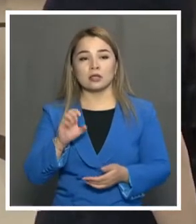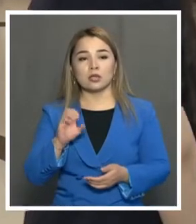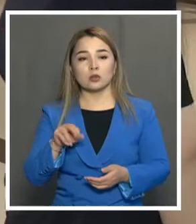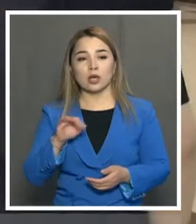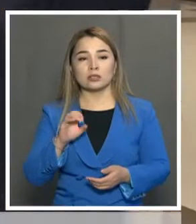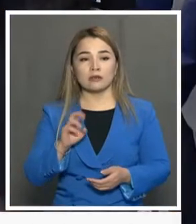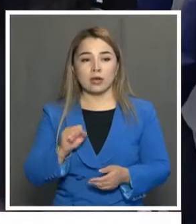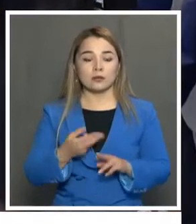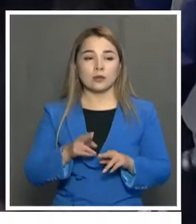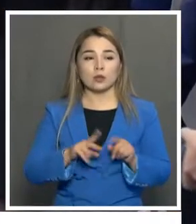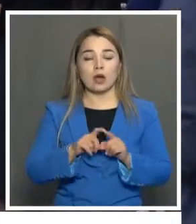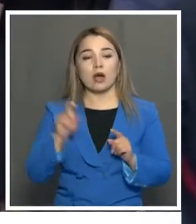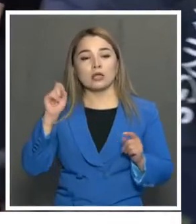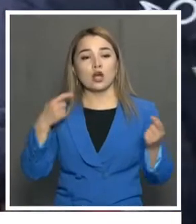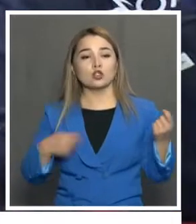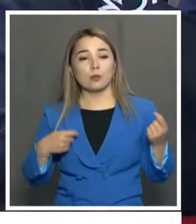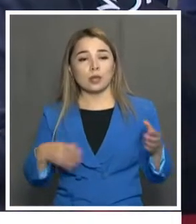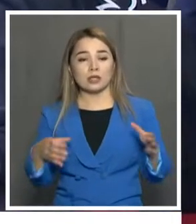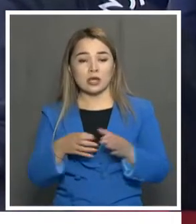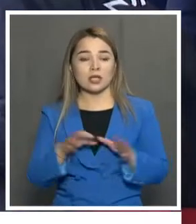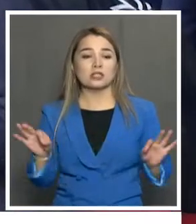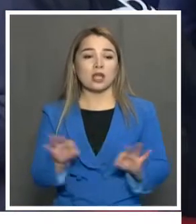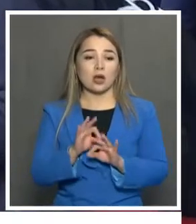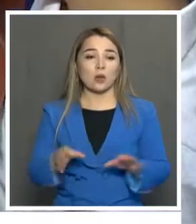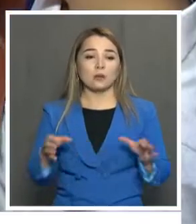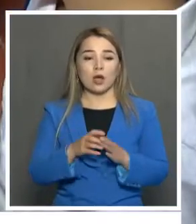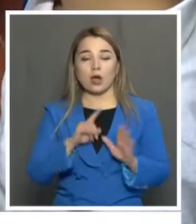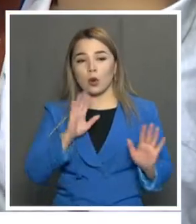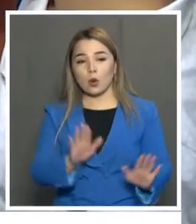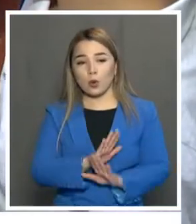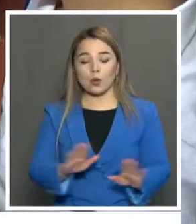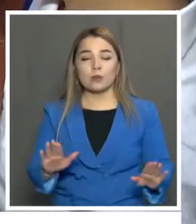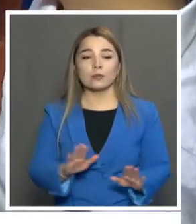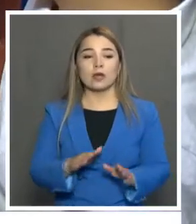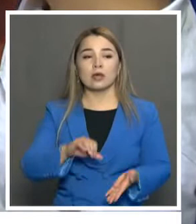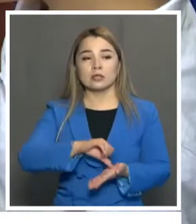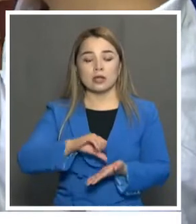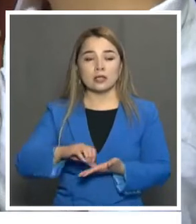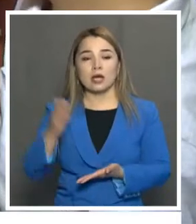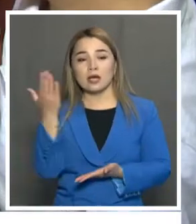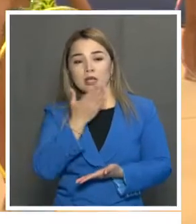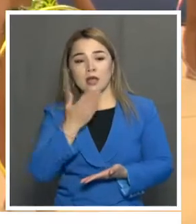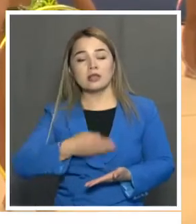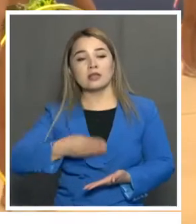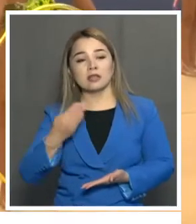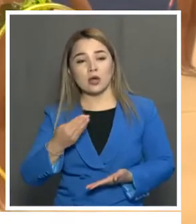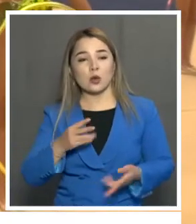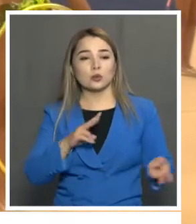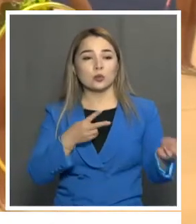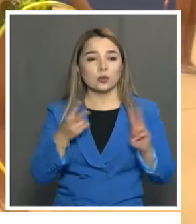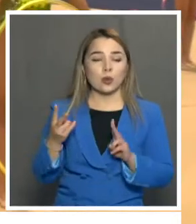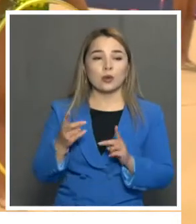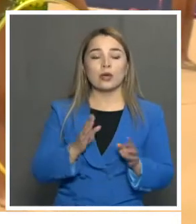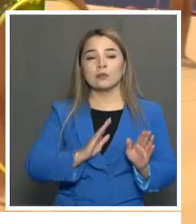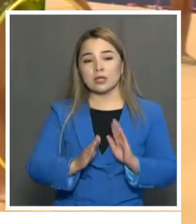шахмат академиясы, алтын домбыра үйірмесі, симфониялық оркестр мен хор, вокал, кинематографиялық өнер мен теннис, дзюдо секциялары бар.